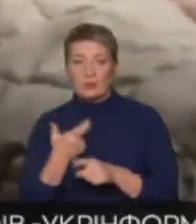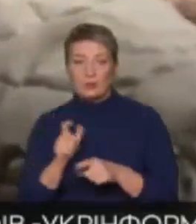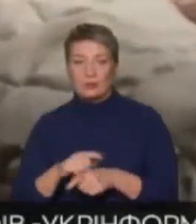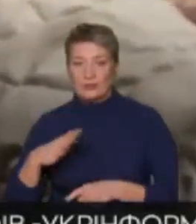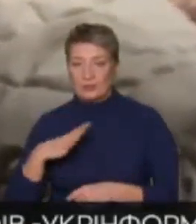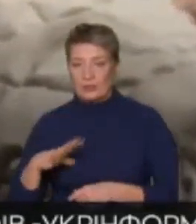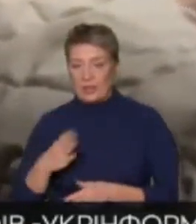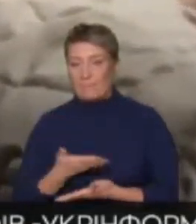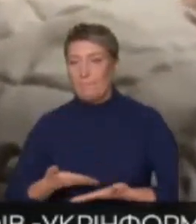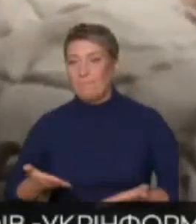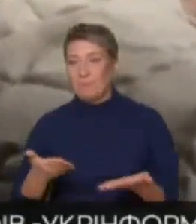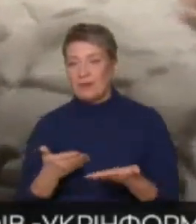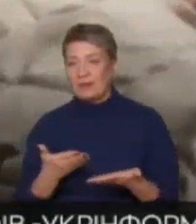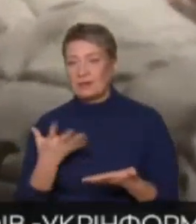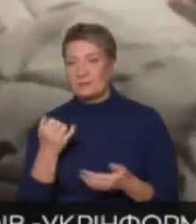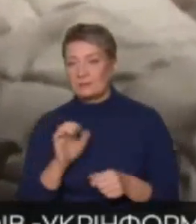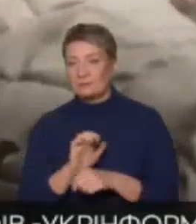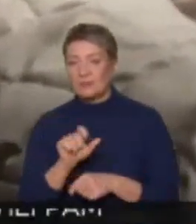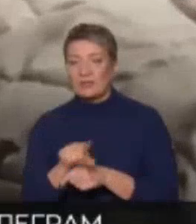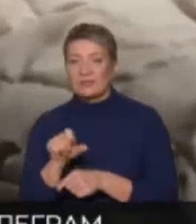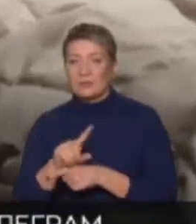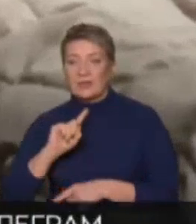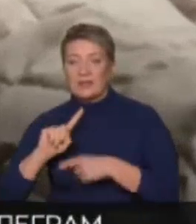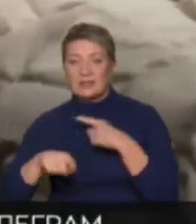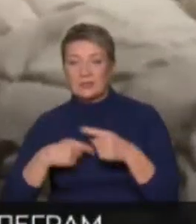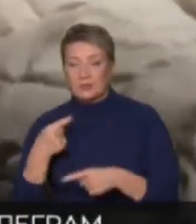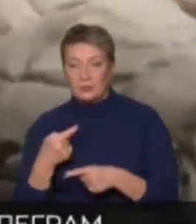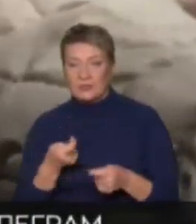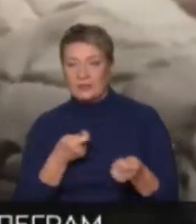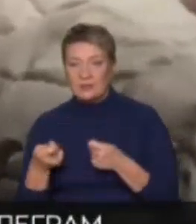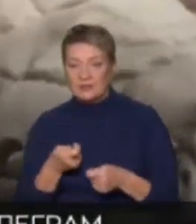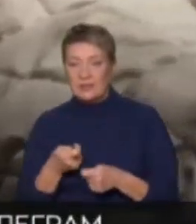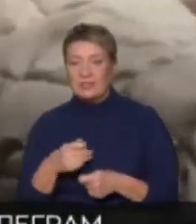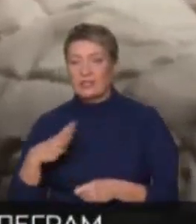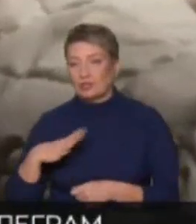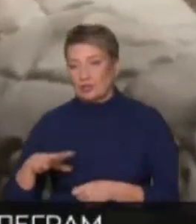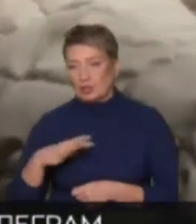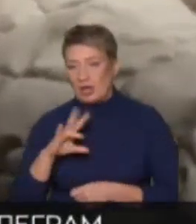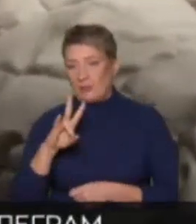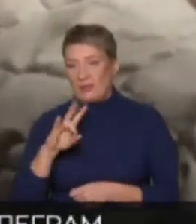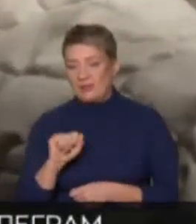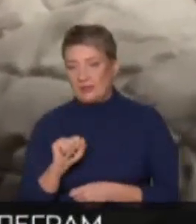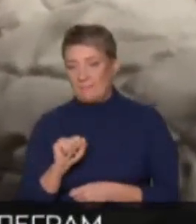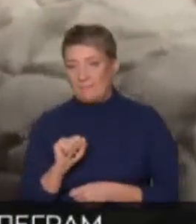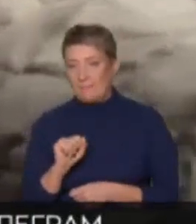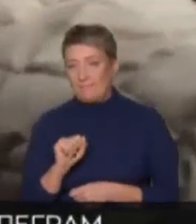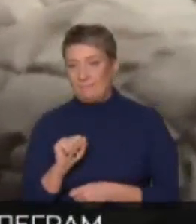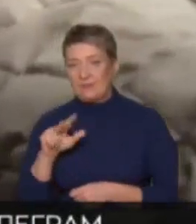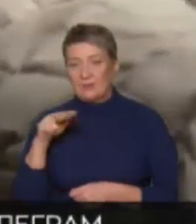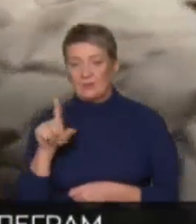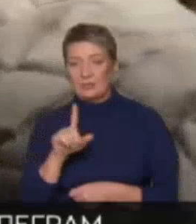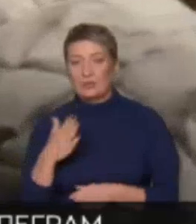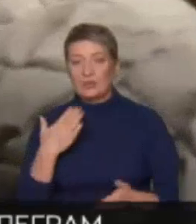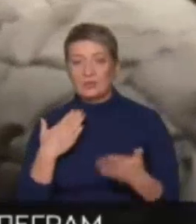Ми ще зробили декілька замовлень наступних партій БПЛА. Чекаємо на них. А що